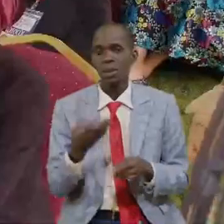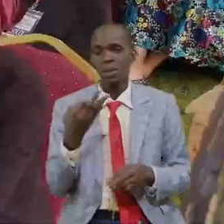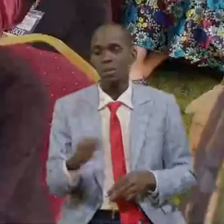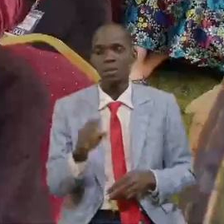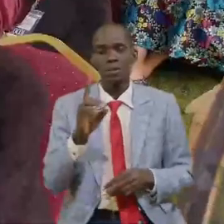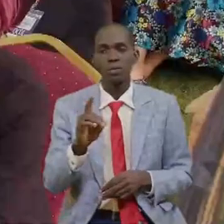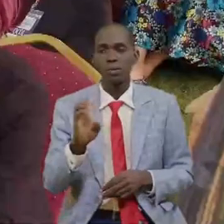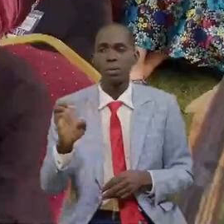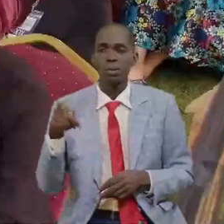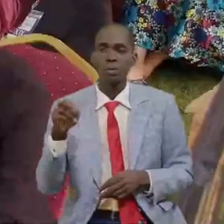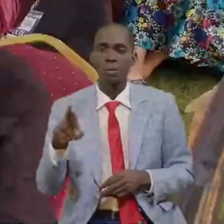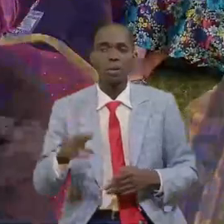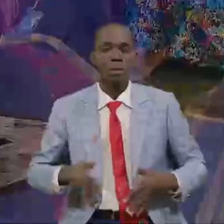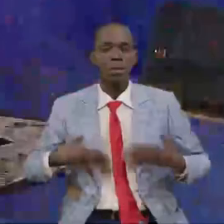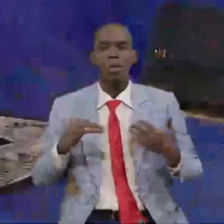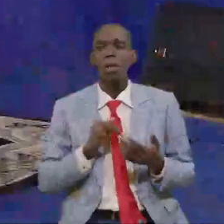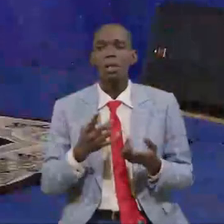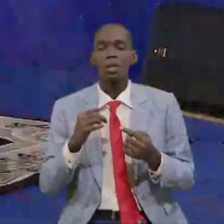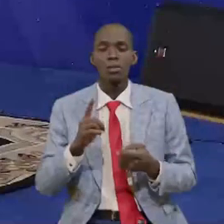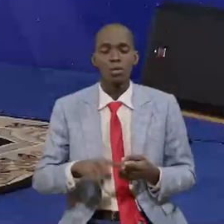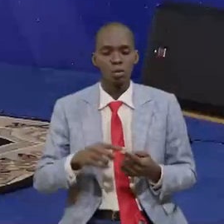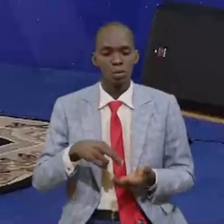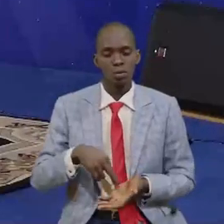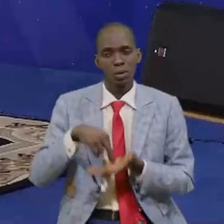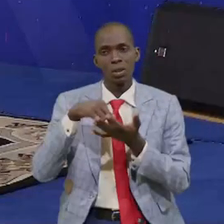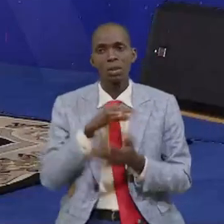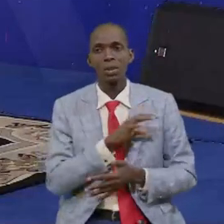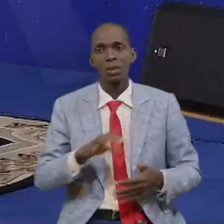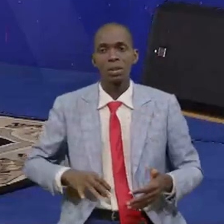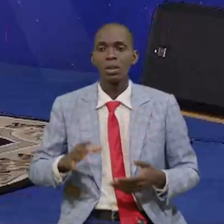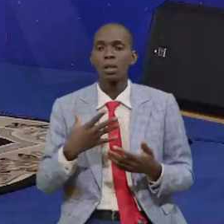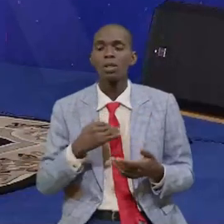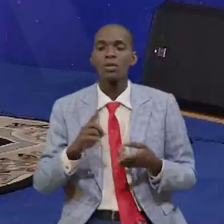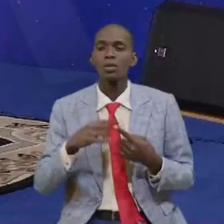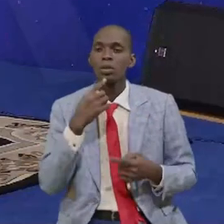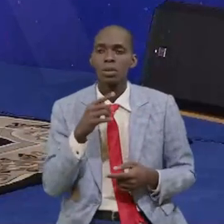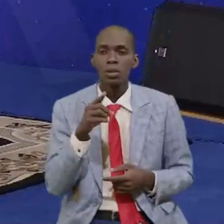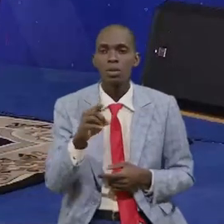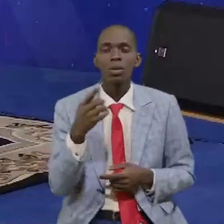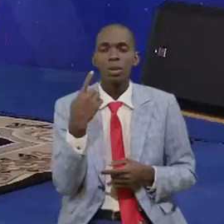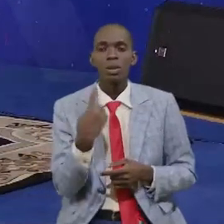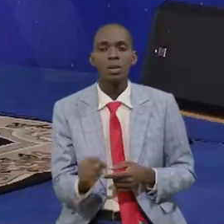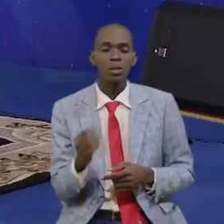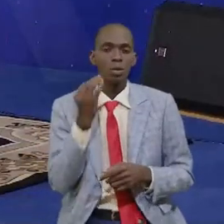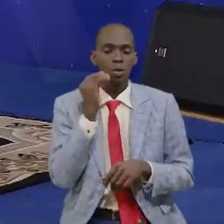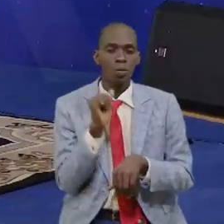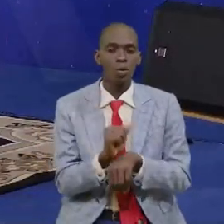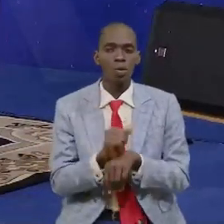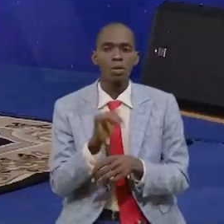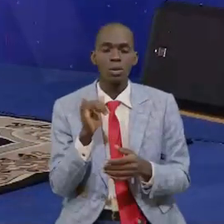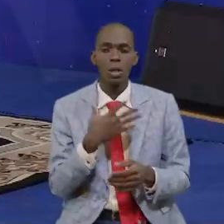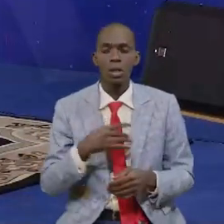suis venu représenter Christ. Et je suis venu pour vous dire, parler du mandat qu'il a